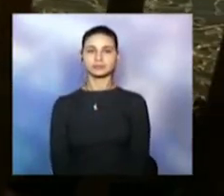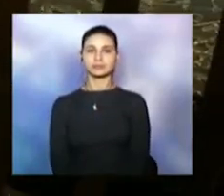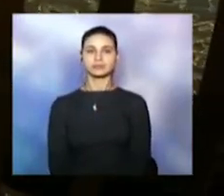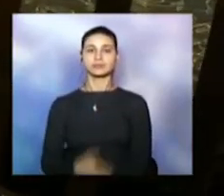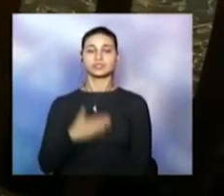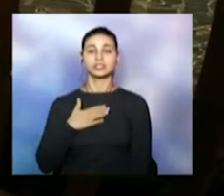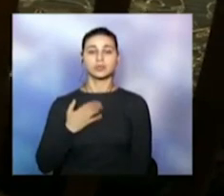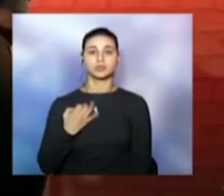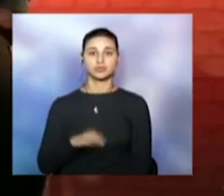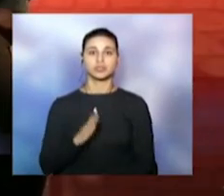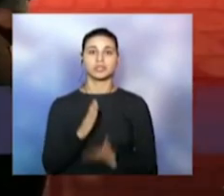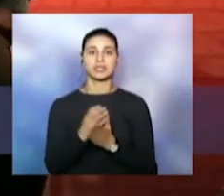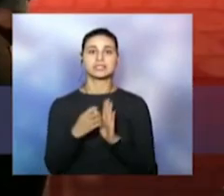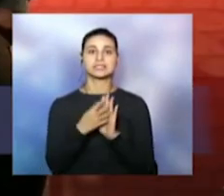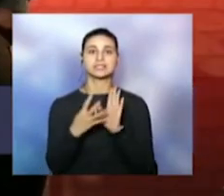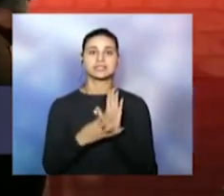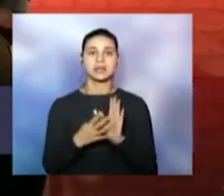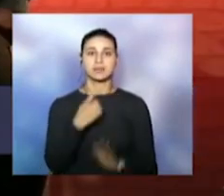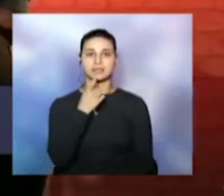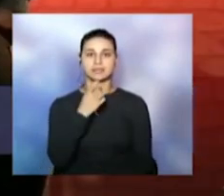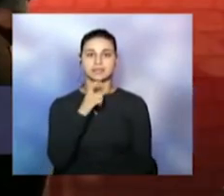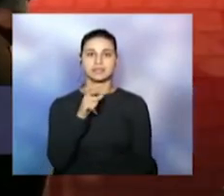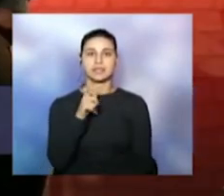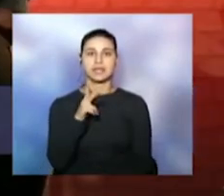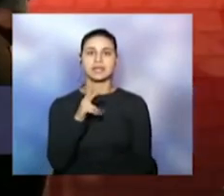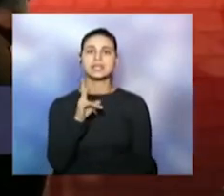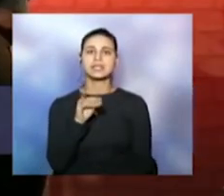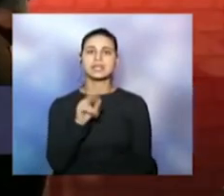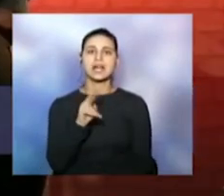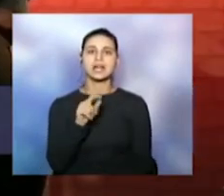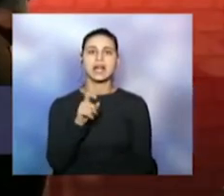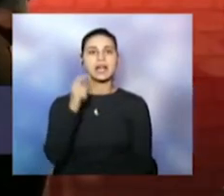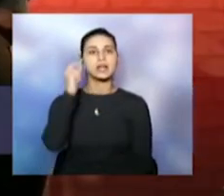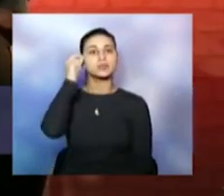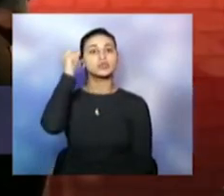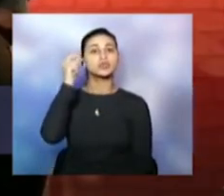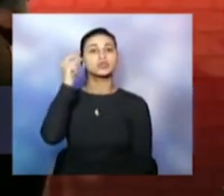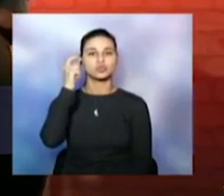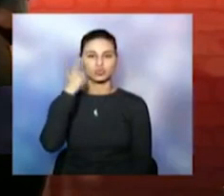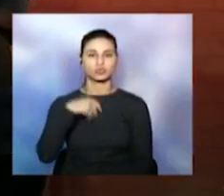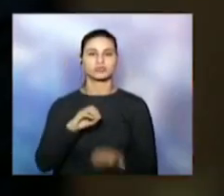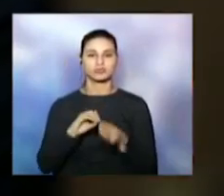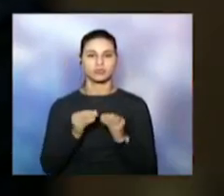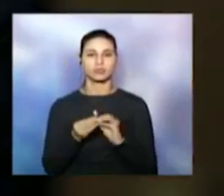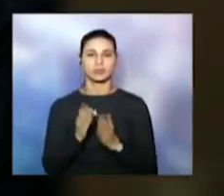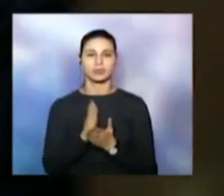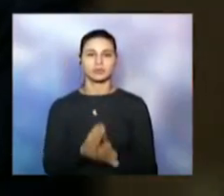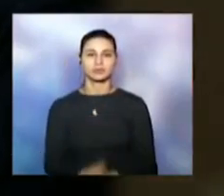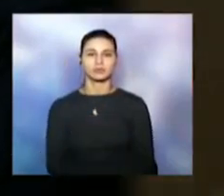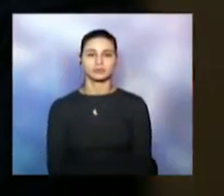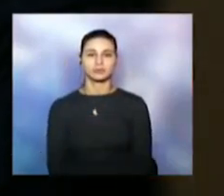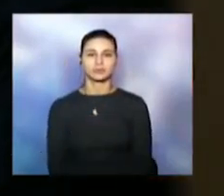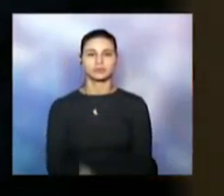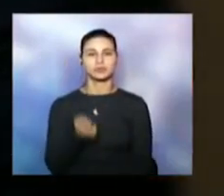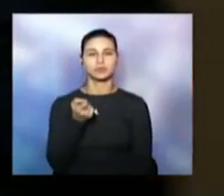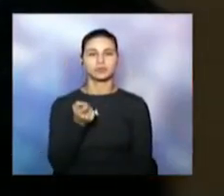ჩემი შვილი არის 19 წლის ნიკა კახელი ფსიქიკური აშლილობის დიაგნოზით.